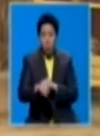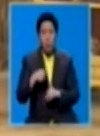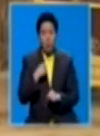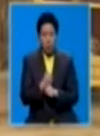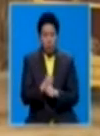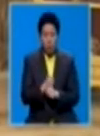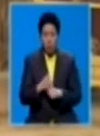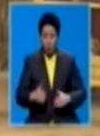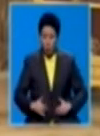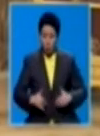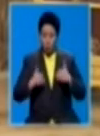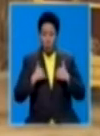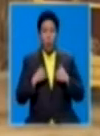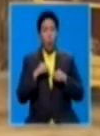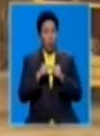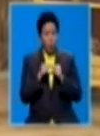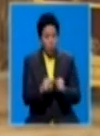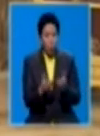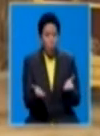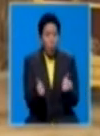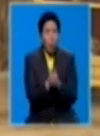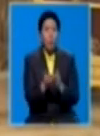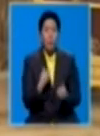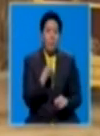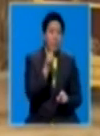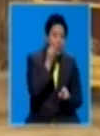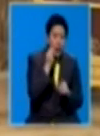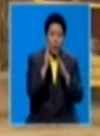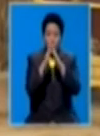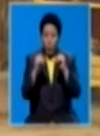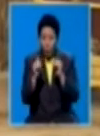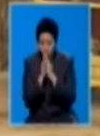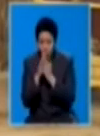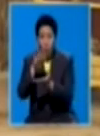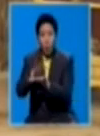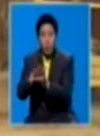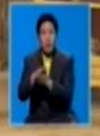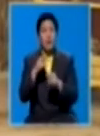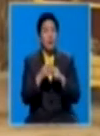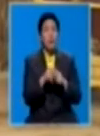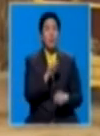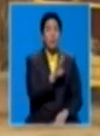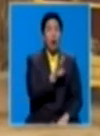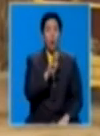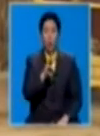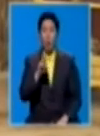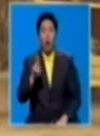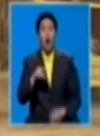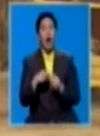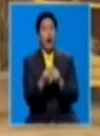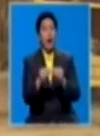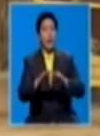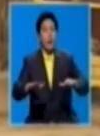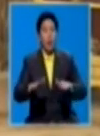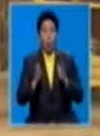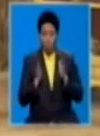านวัดโรงเรียนหรือคำว่าบวรนะครับที่เป็นแหล่งอบรมสั่งสอนให้เยาวชนของไทยเป็นทั้งคนดีและคนเก่งเราต้องการ